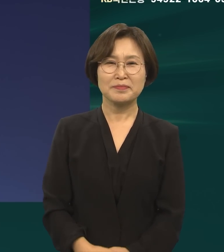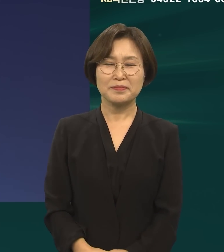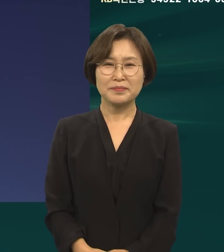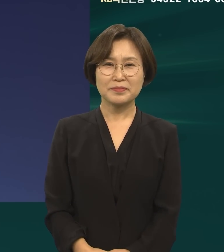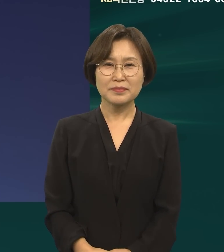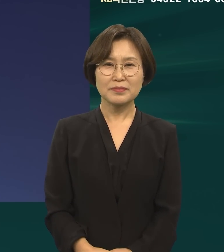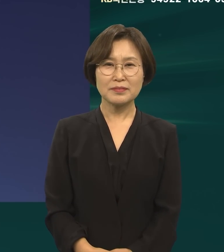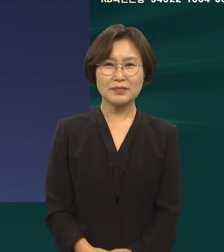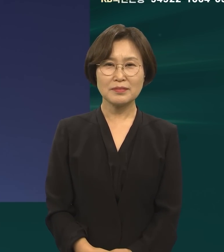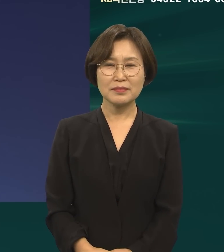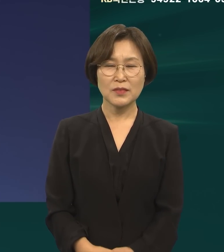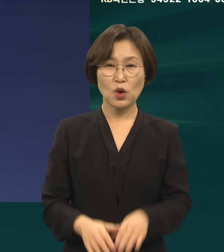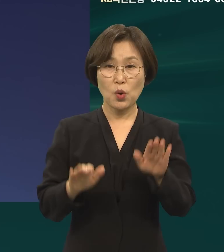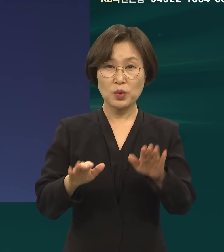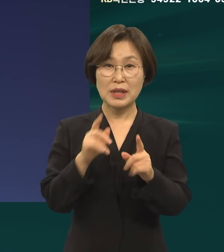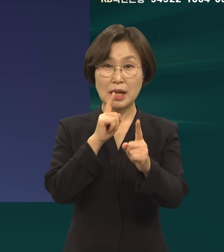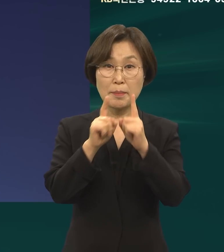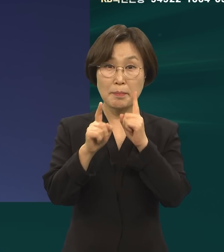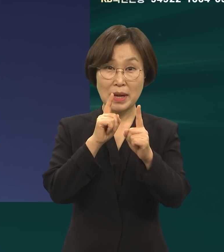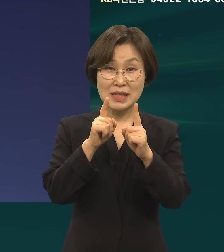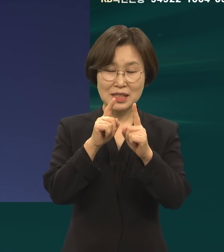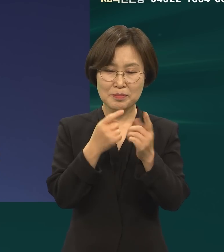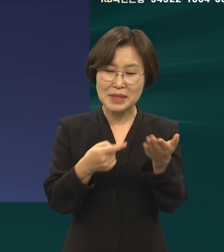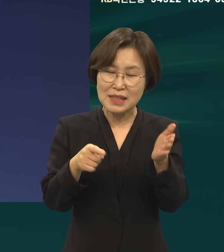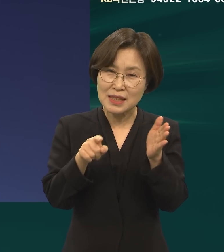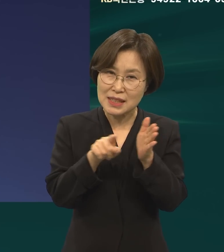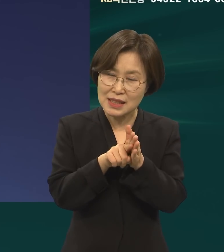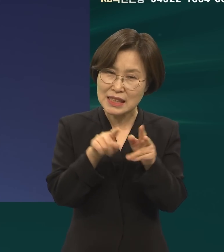오늘 말씀을 좀 이해하기 위해서 질문하는 겁니다.